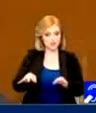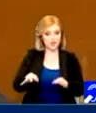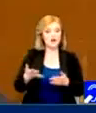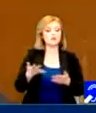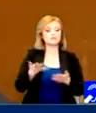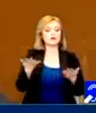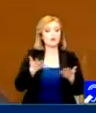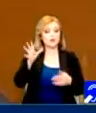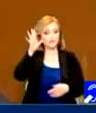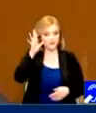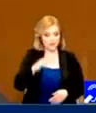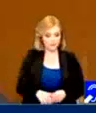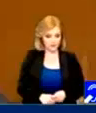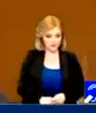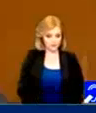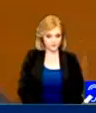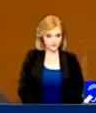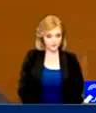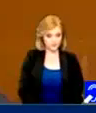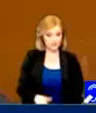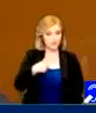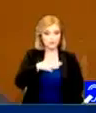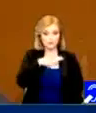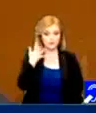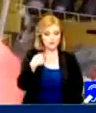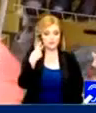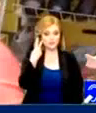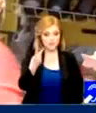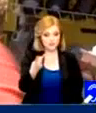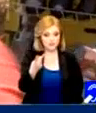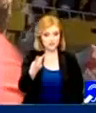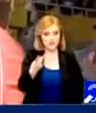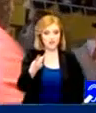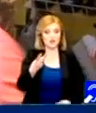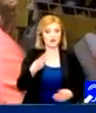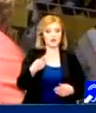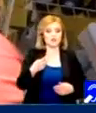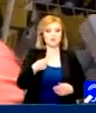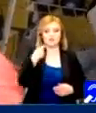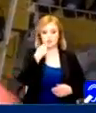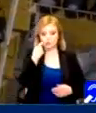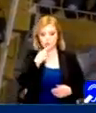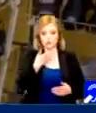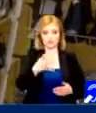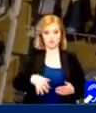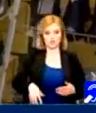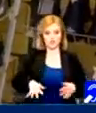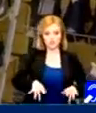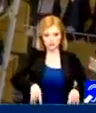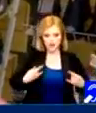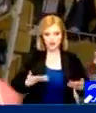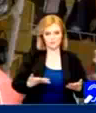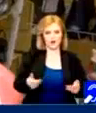ce activități autorizați în perioada de sărbători. Eu nu vreau să mai văd ștrampi și ruj alături de cozonaci, pască